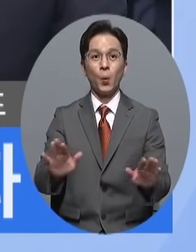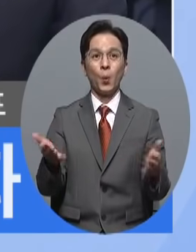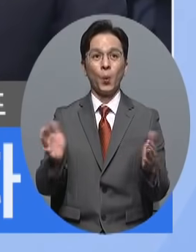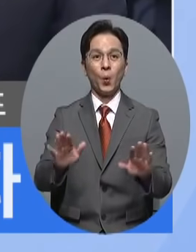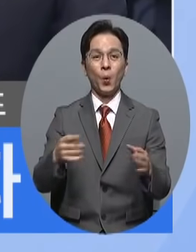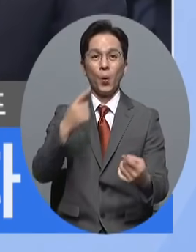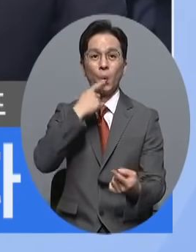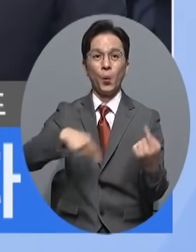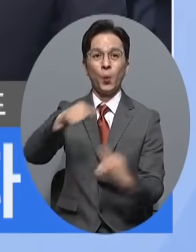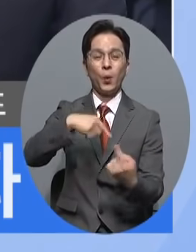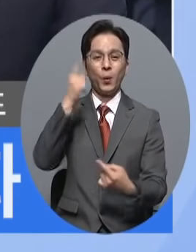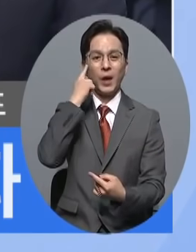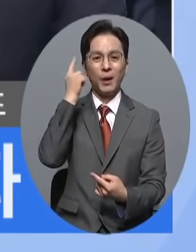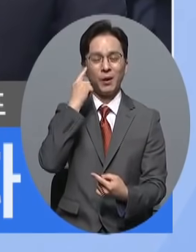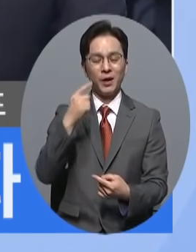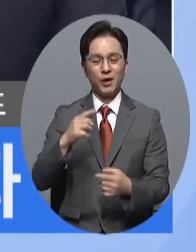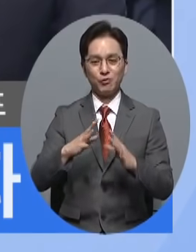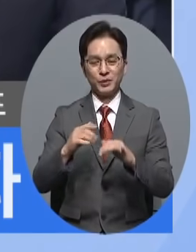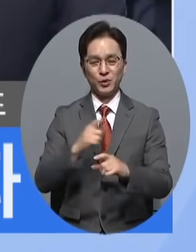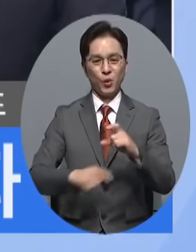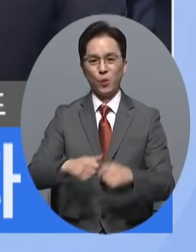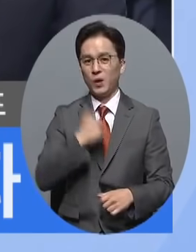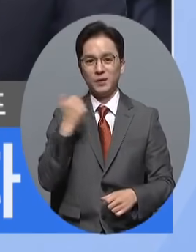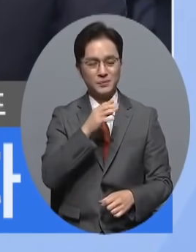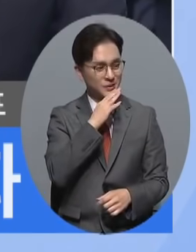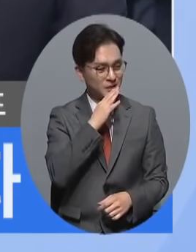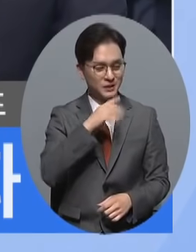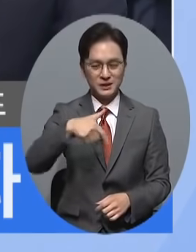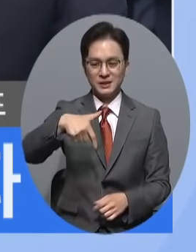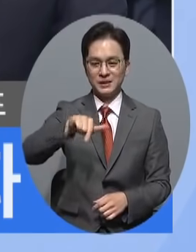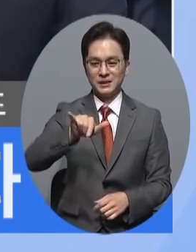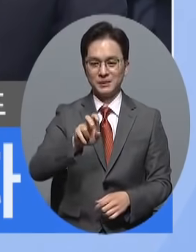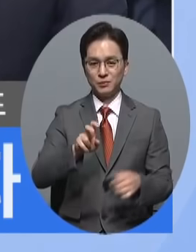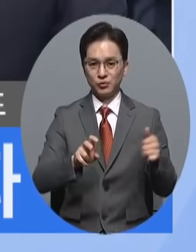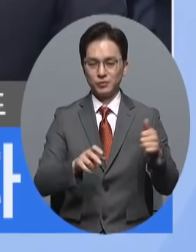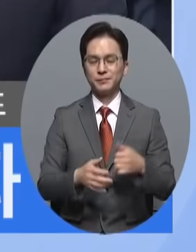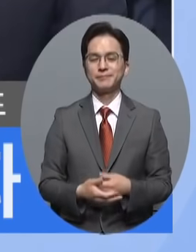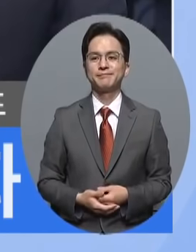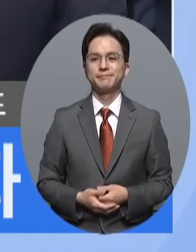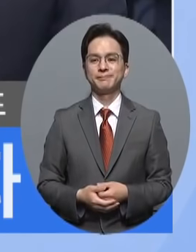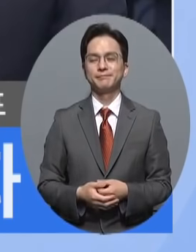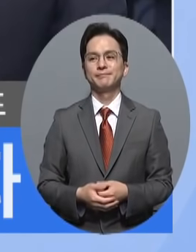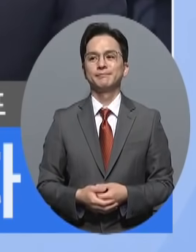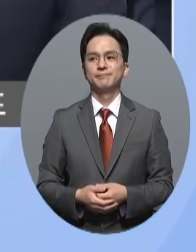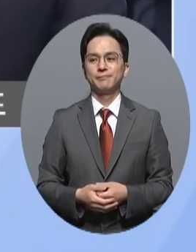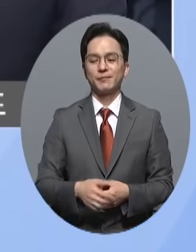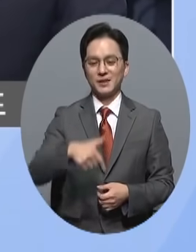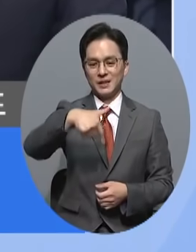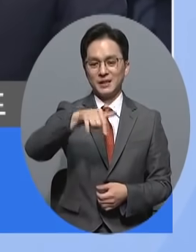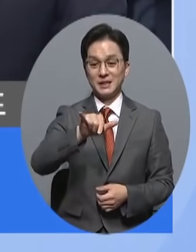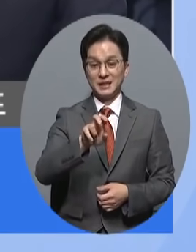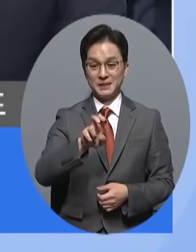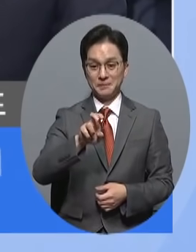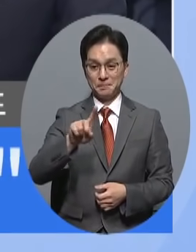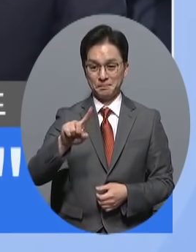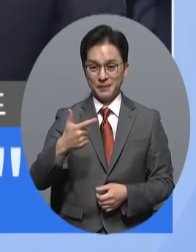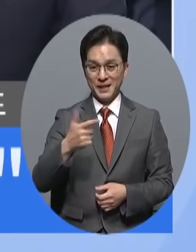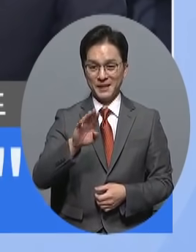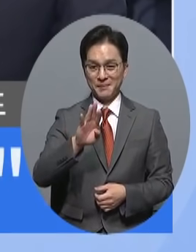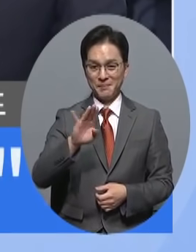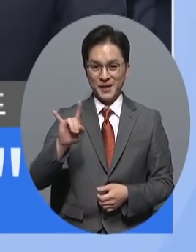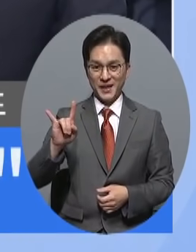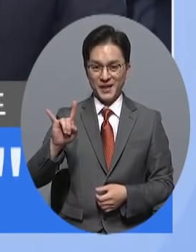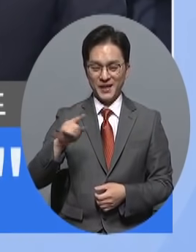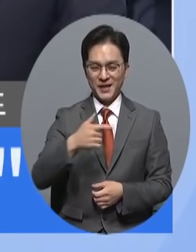돈을 퇴직금이라고 줬다지만 실제 김만배 또 대표는 대주주는 어제 나와서 이게 산재에